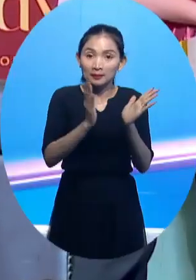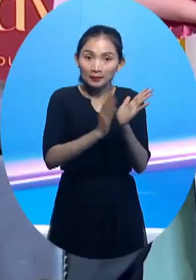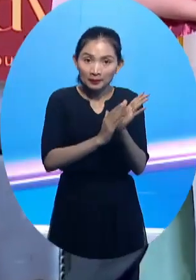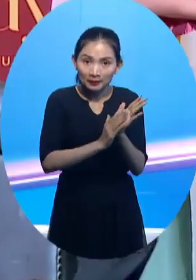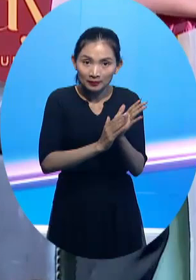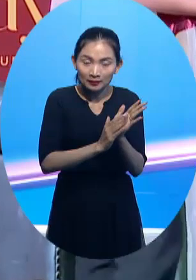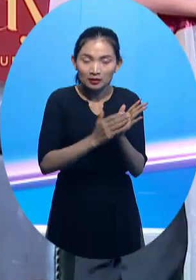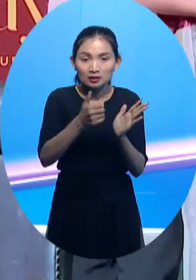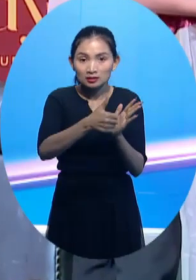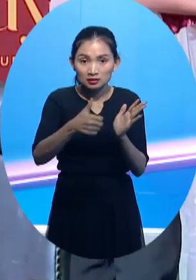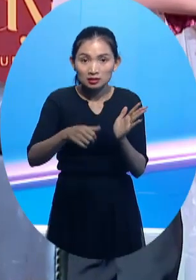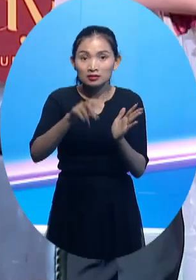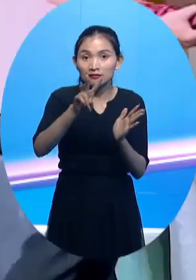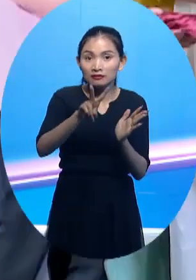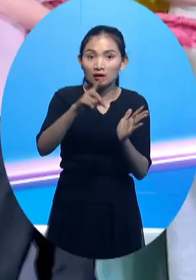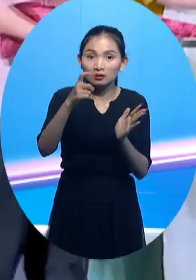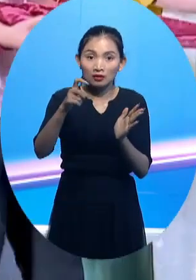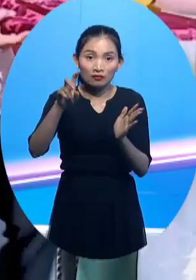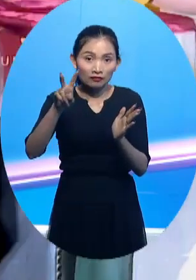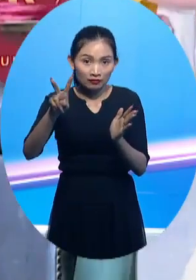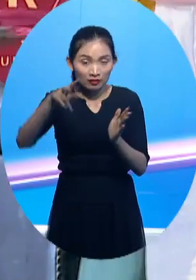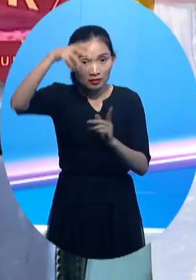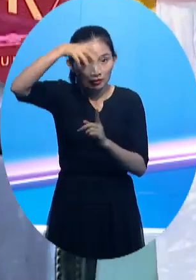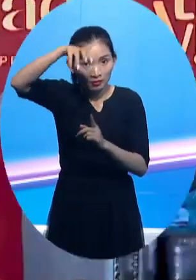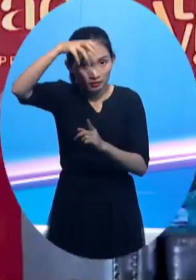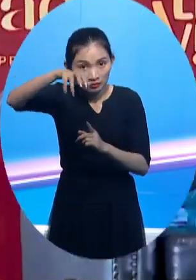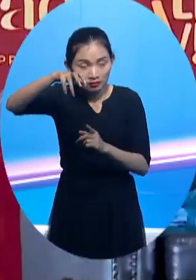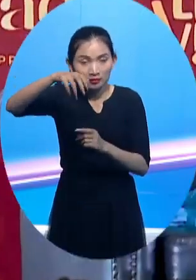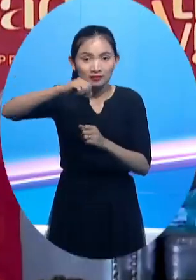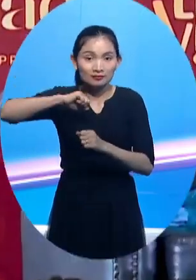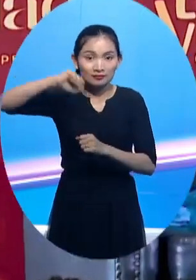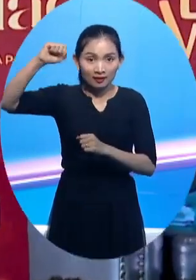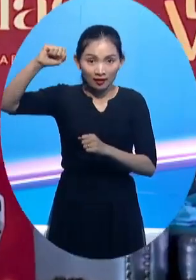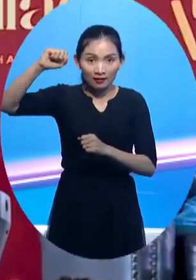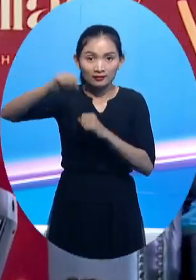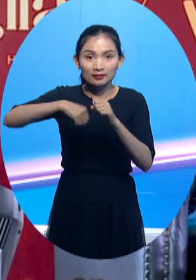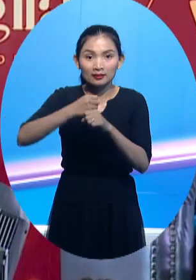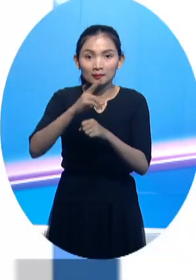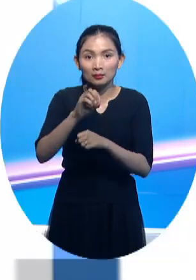đã cấp một quốc gia có thành tích thi đấu xuất sắc trong năm 2023 vừa